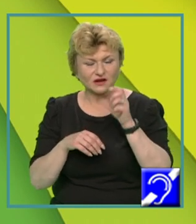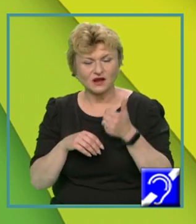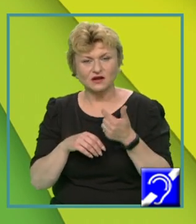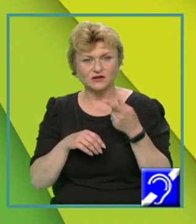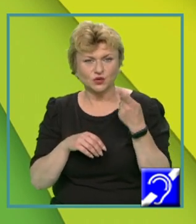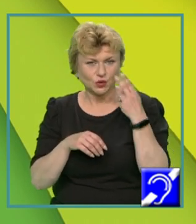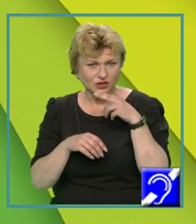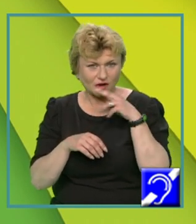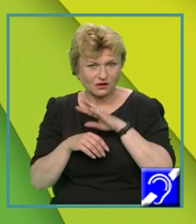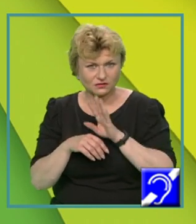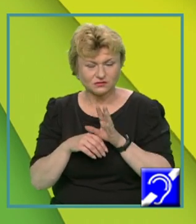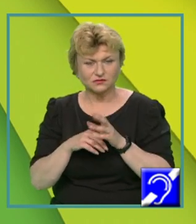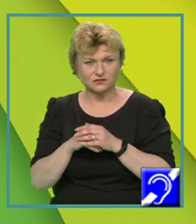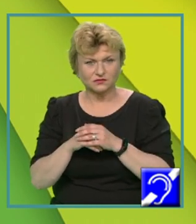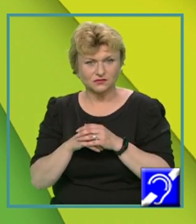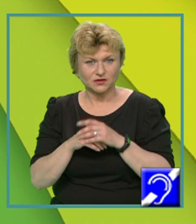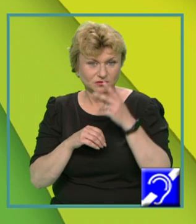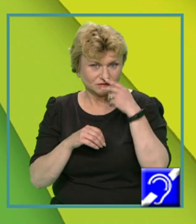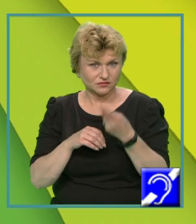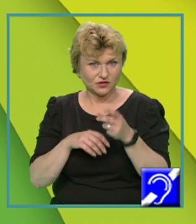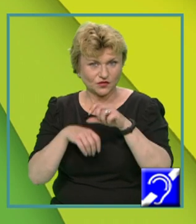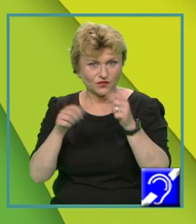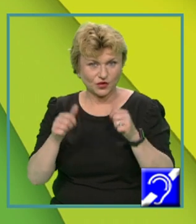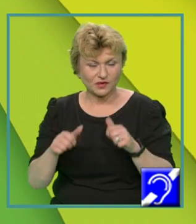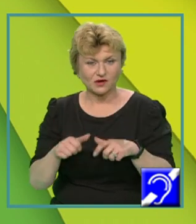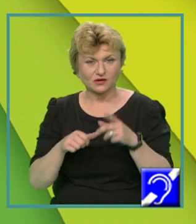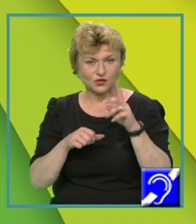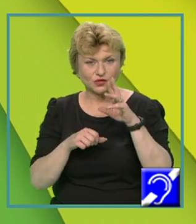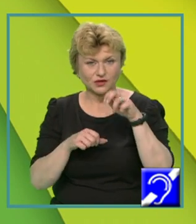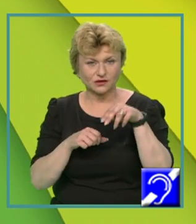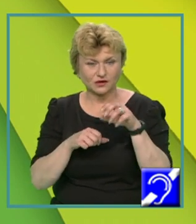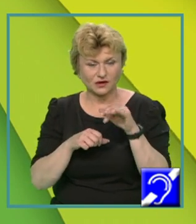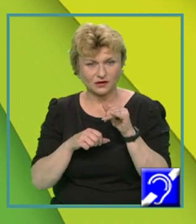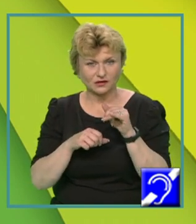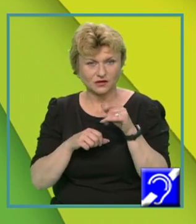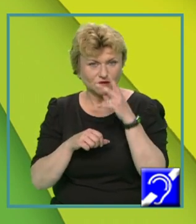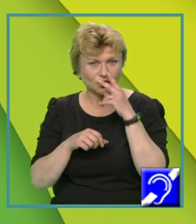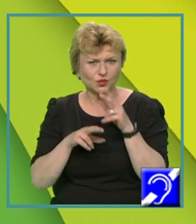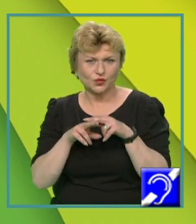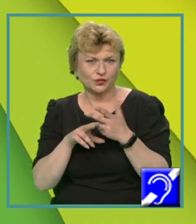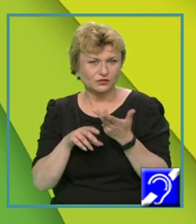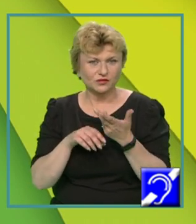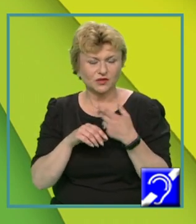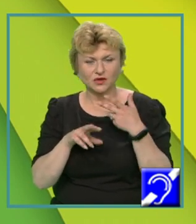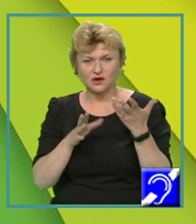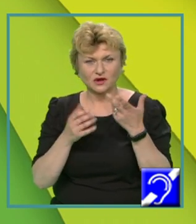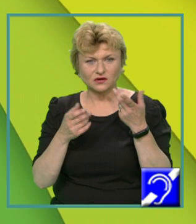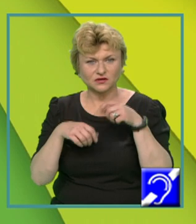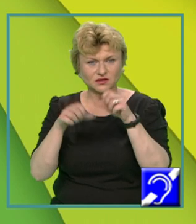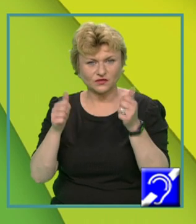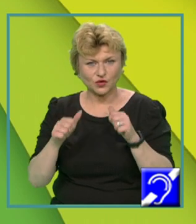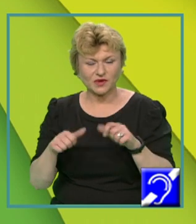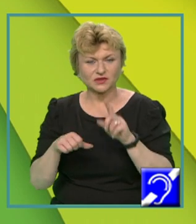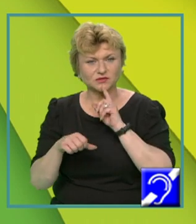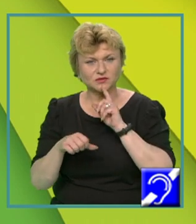exterior, proces numit micțiune. Iată formarea urinei aici, aveți primul proces filtrare glomerulară, aici se formează așa numita